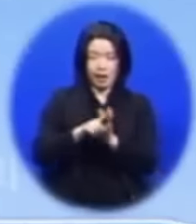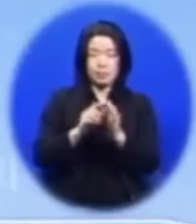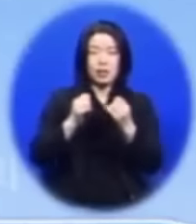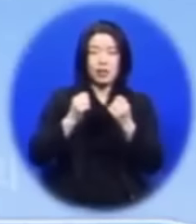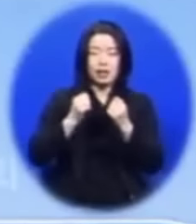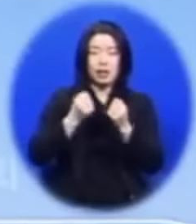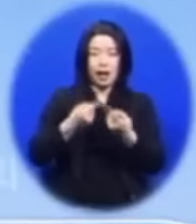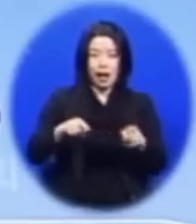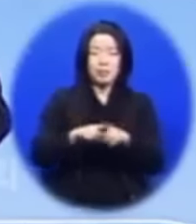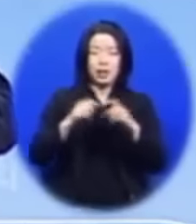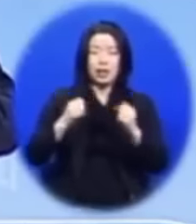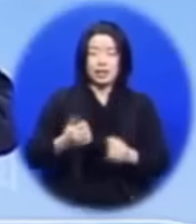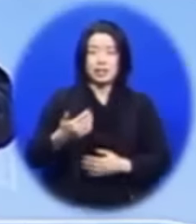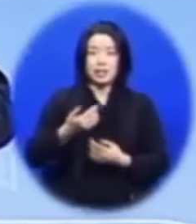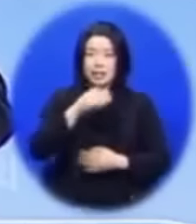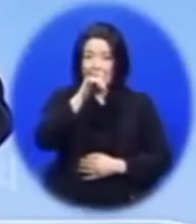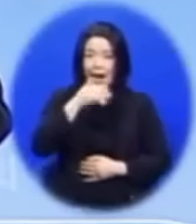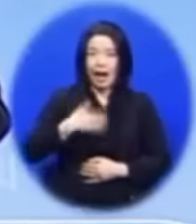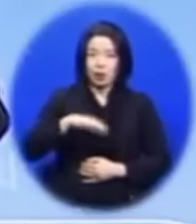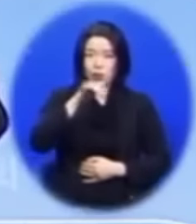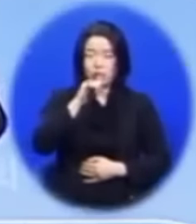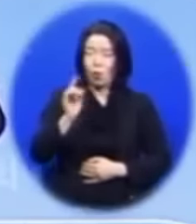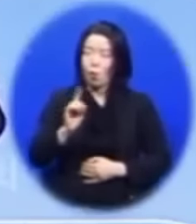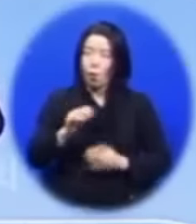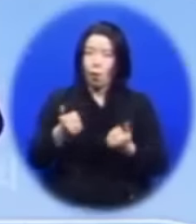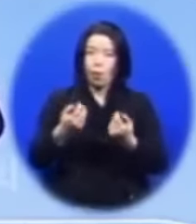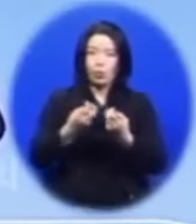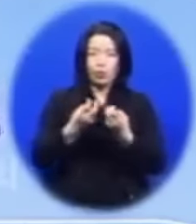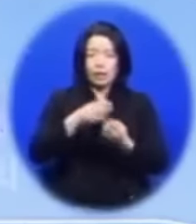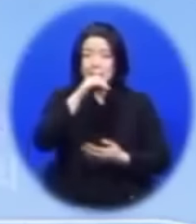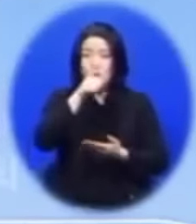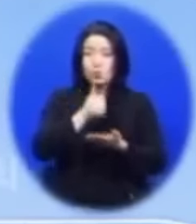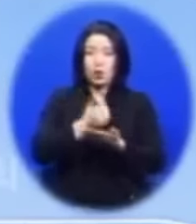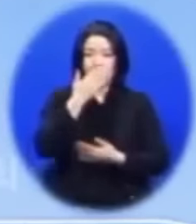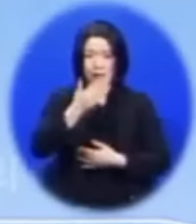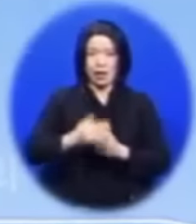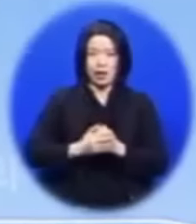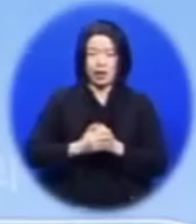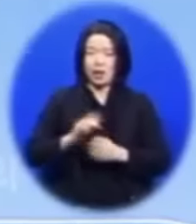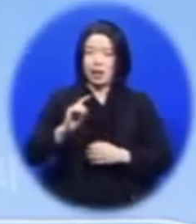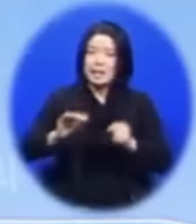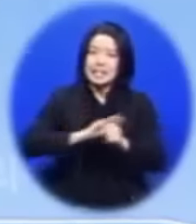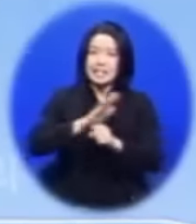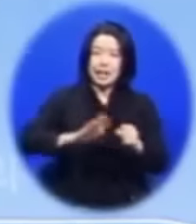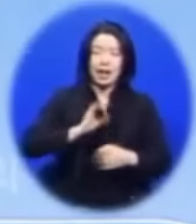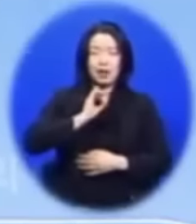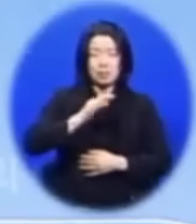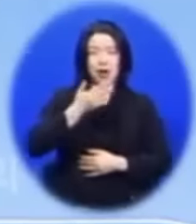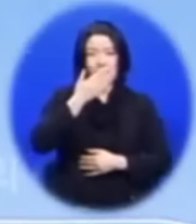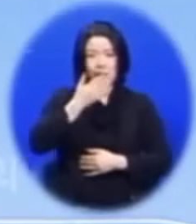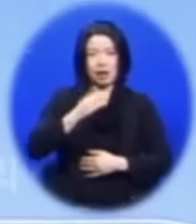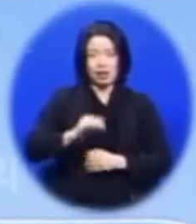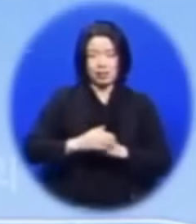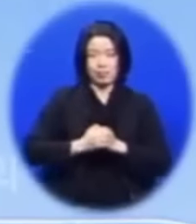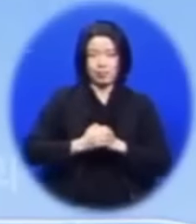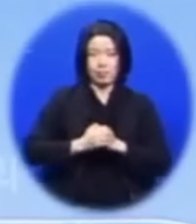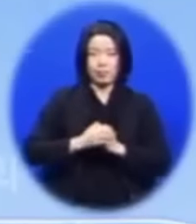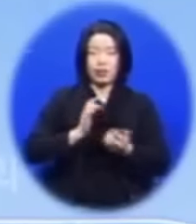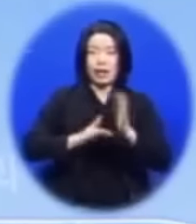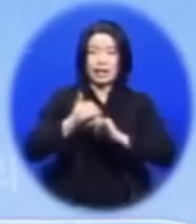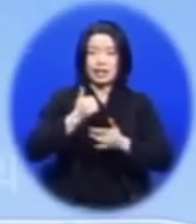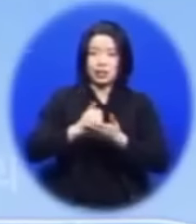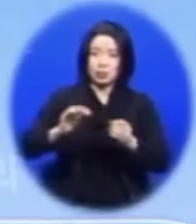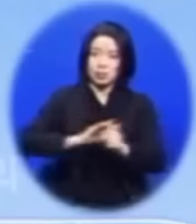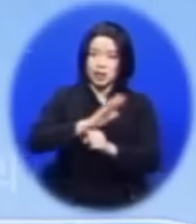아는데 어떻게 죄짓고 살아요 그죠 그리고 사랑만 하며 살게 됩니다 예수님